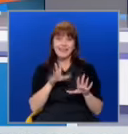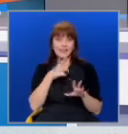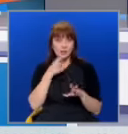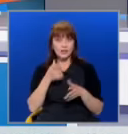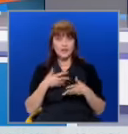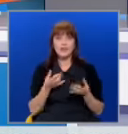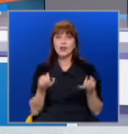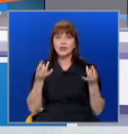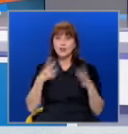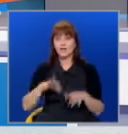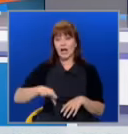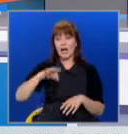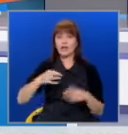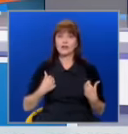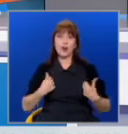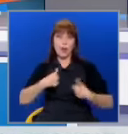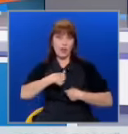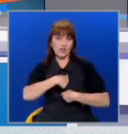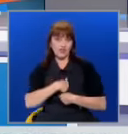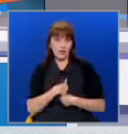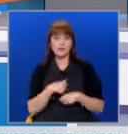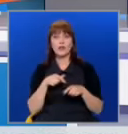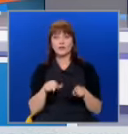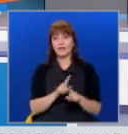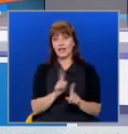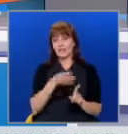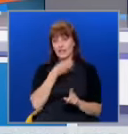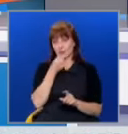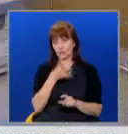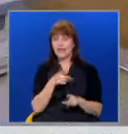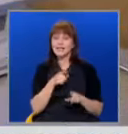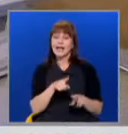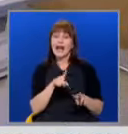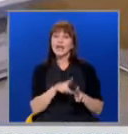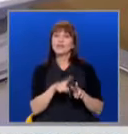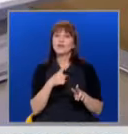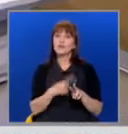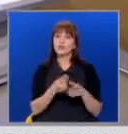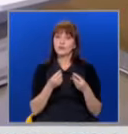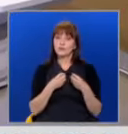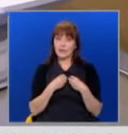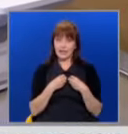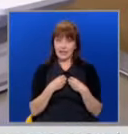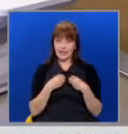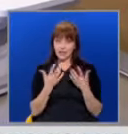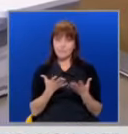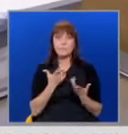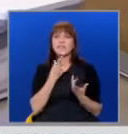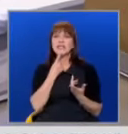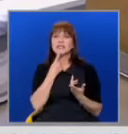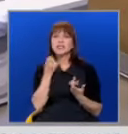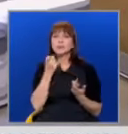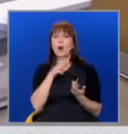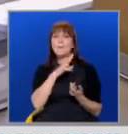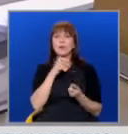и нови качествени униформи и оборудване, но това все не се случва. Иво Никодимов сега е пред МВР. Здравей, Иво. Защо